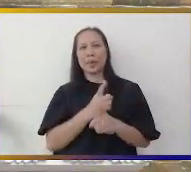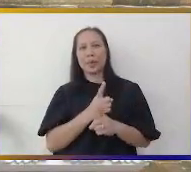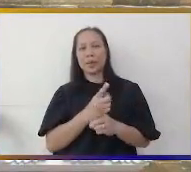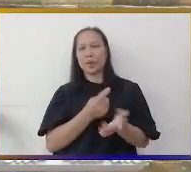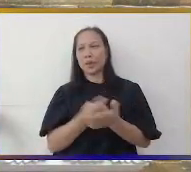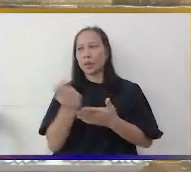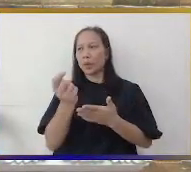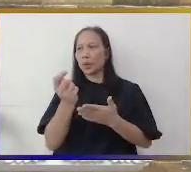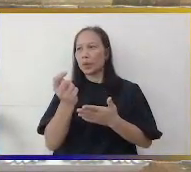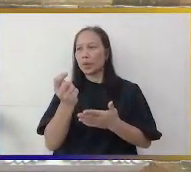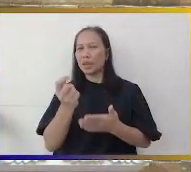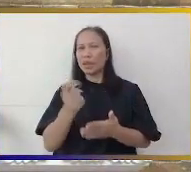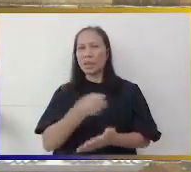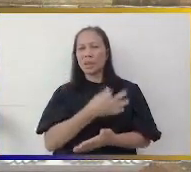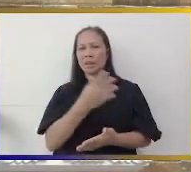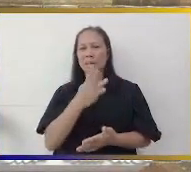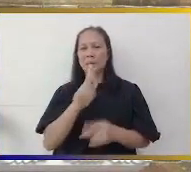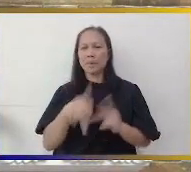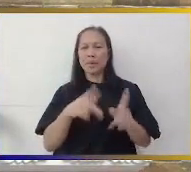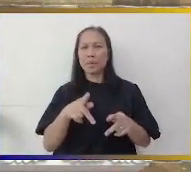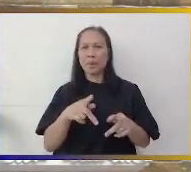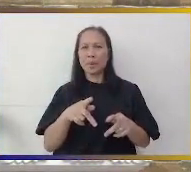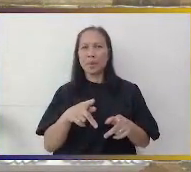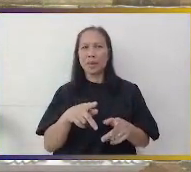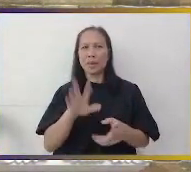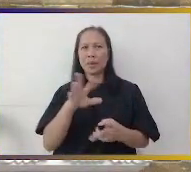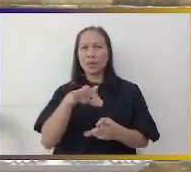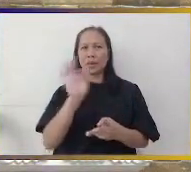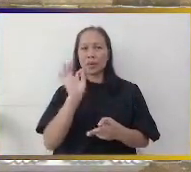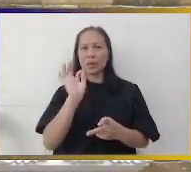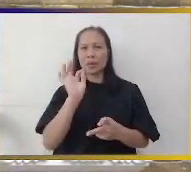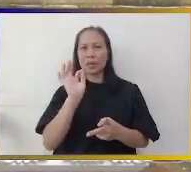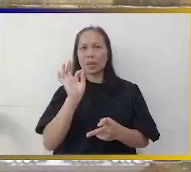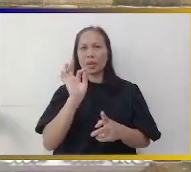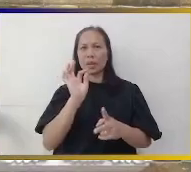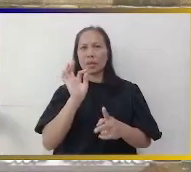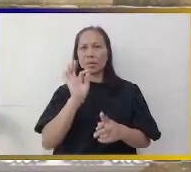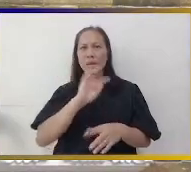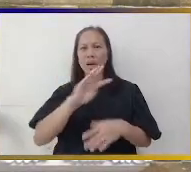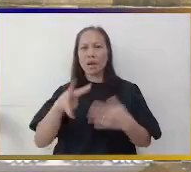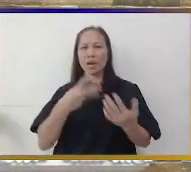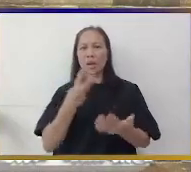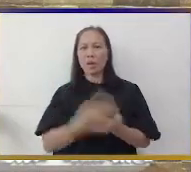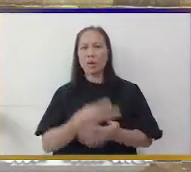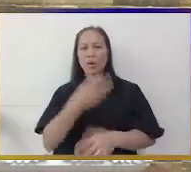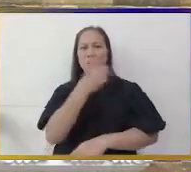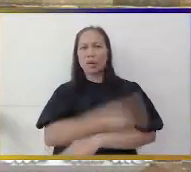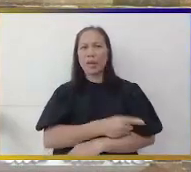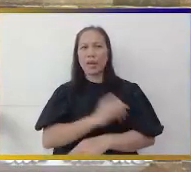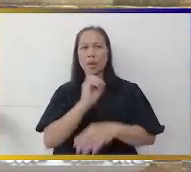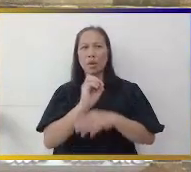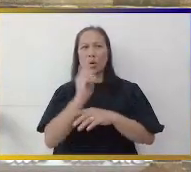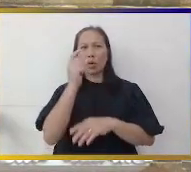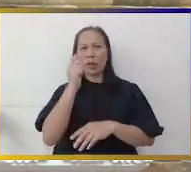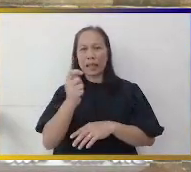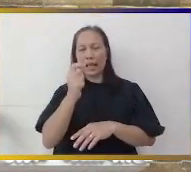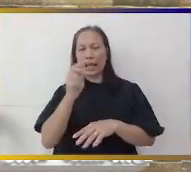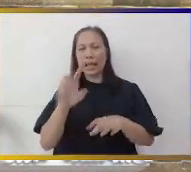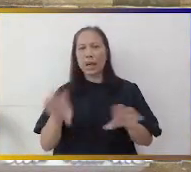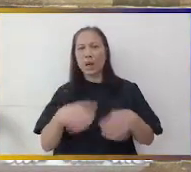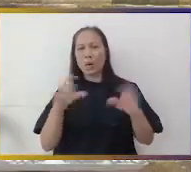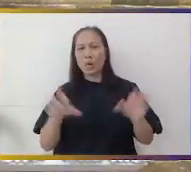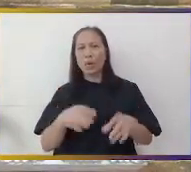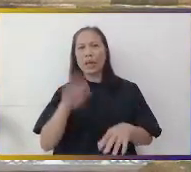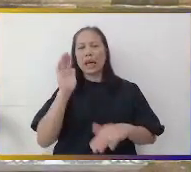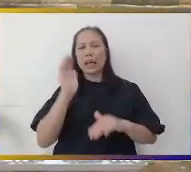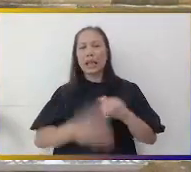ilan sa tao ngayon ang pipiliing maghold day at mag-overtime sa trabaho kaya magh day sa